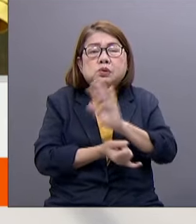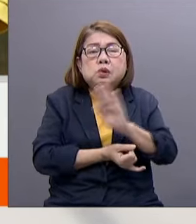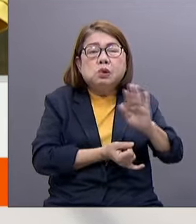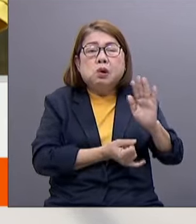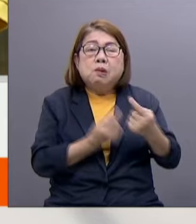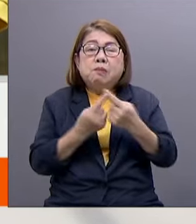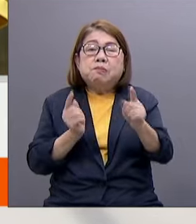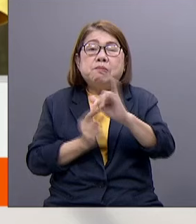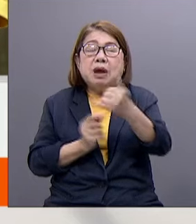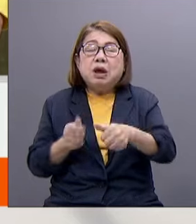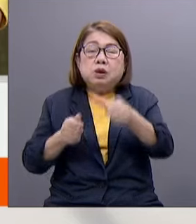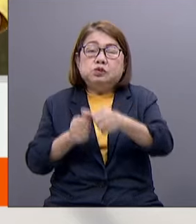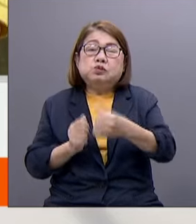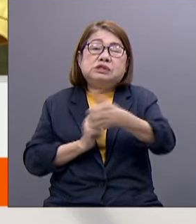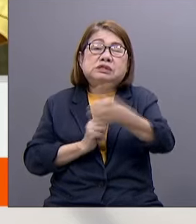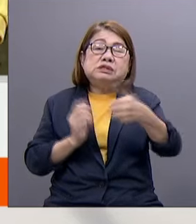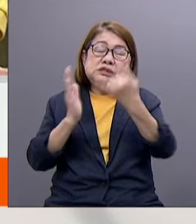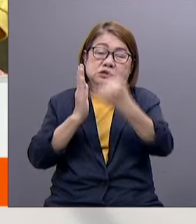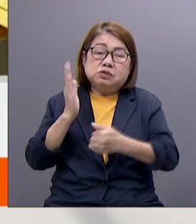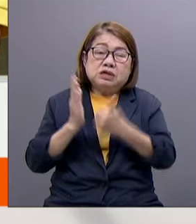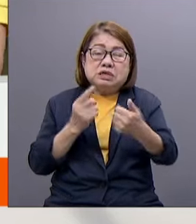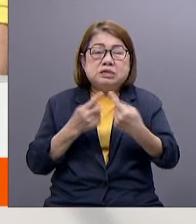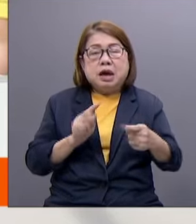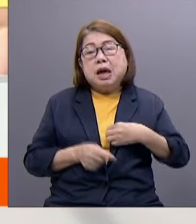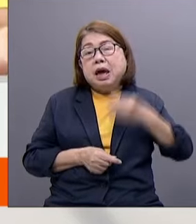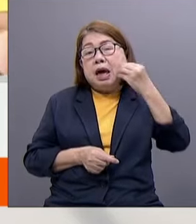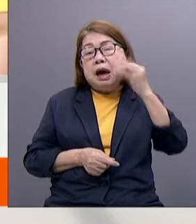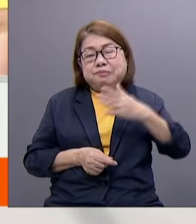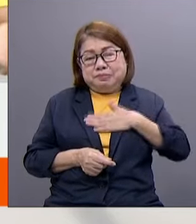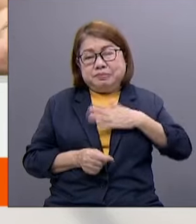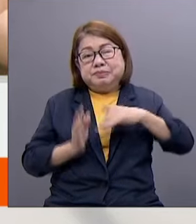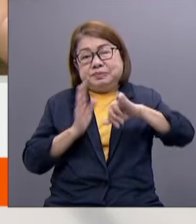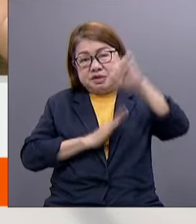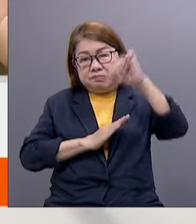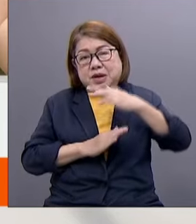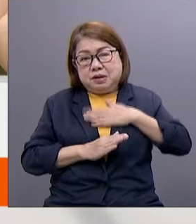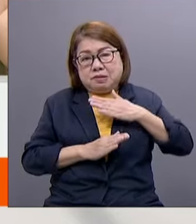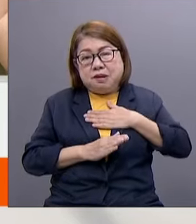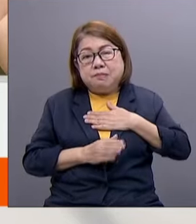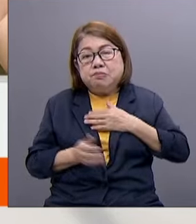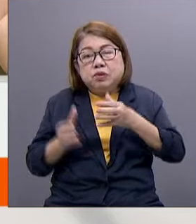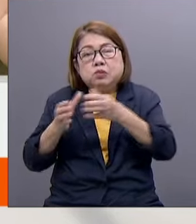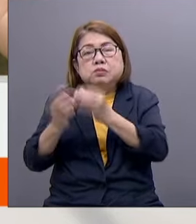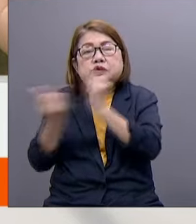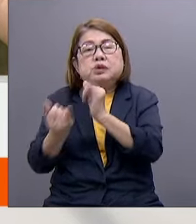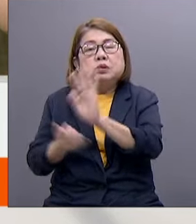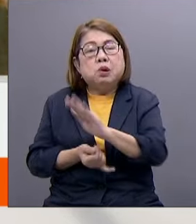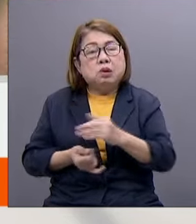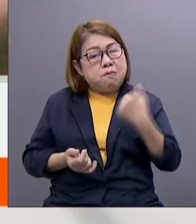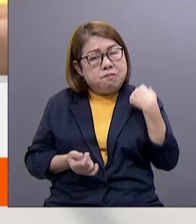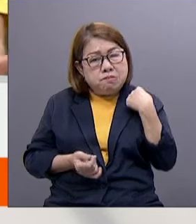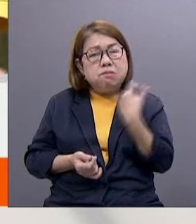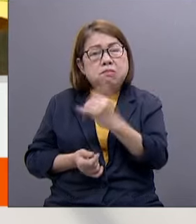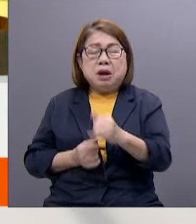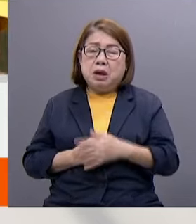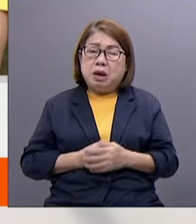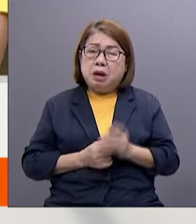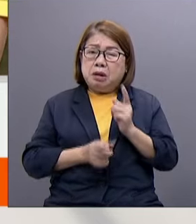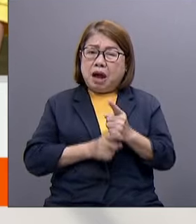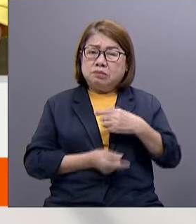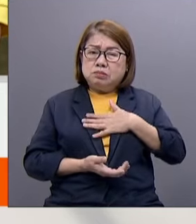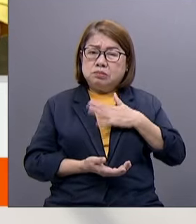ในพื้นที่อื่นแต่พอเลือกกลับไปสมัครที่บ้านเกิดที่เชียงใหม่เขาอาจจะมีกลุ่มก้อนกันอยู่แล้วด้วยเนี่ยมันอยู่ที่ดวงด้วยหรือเปล่า